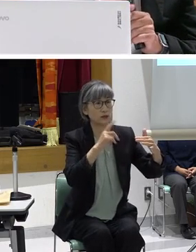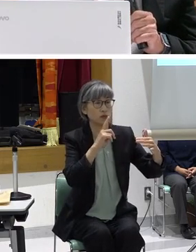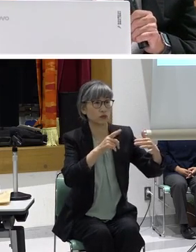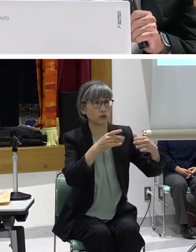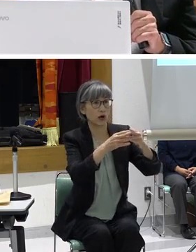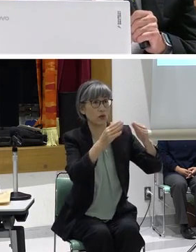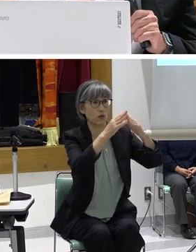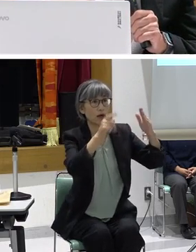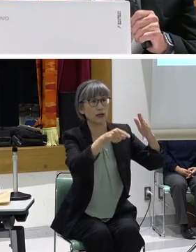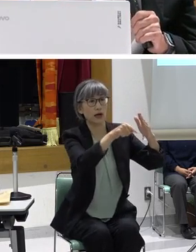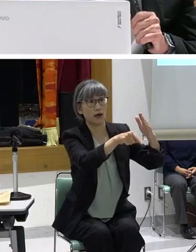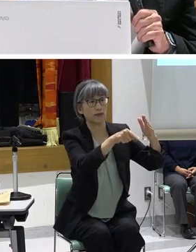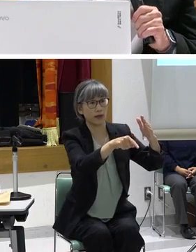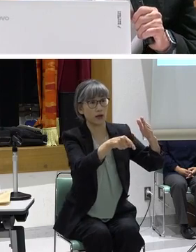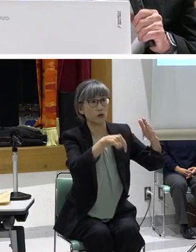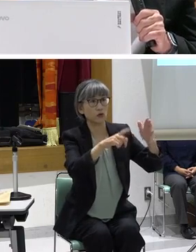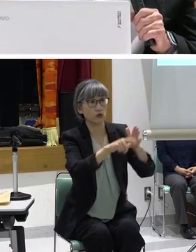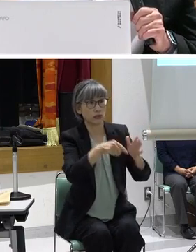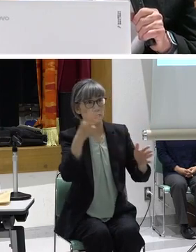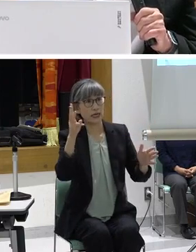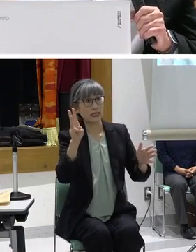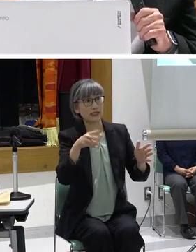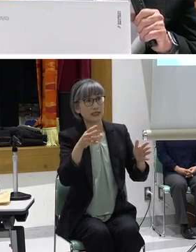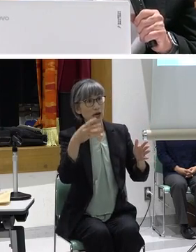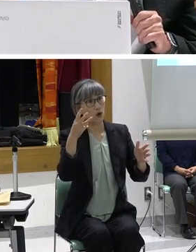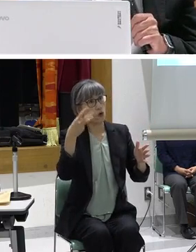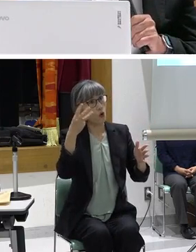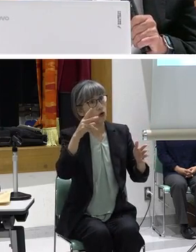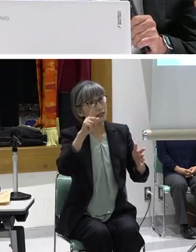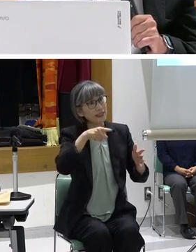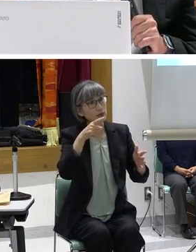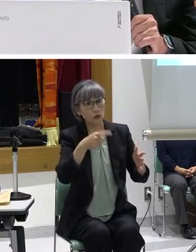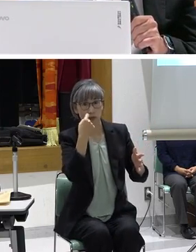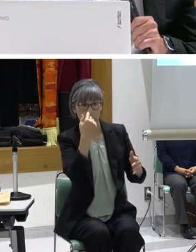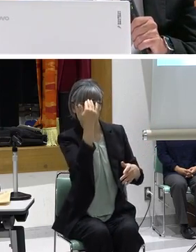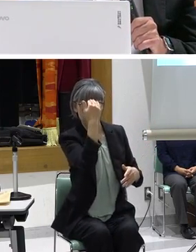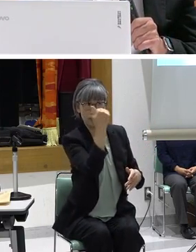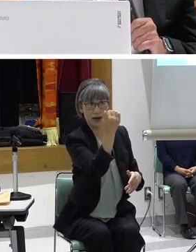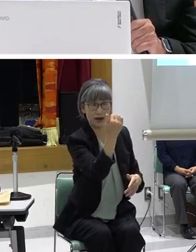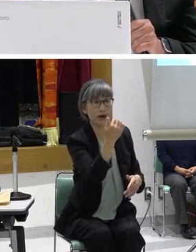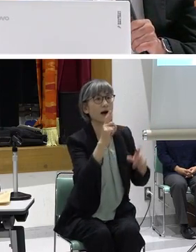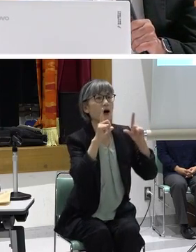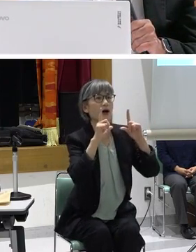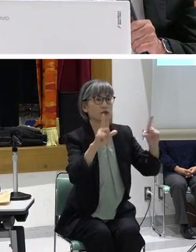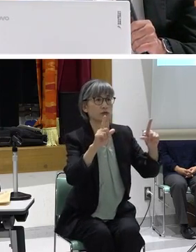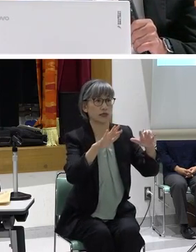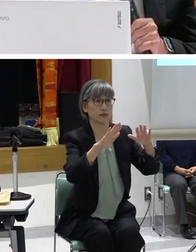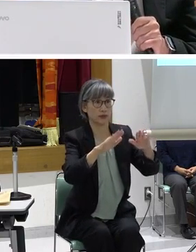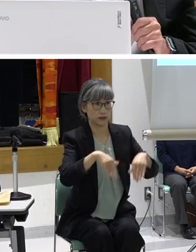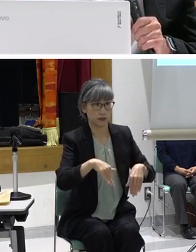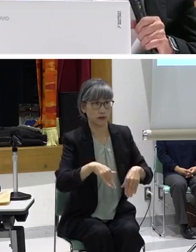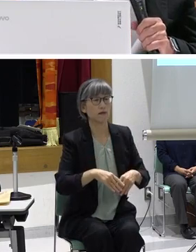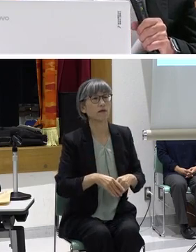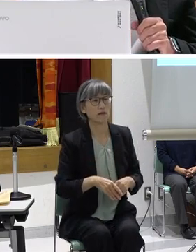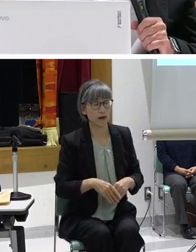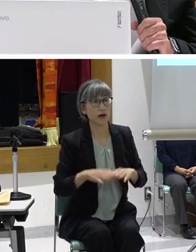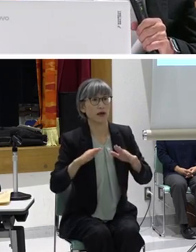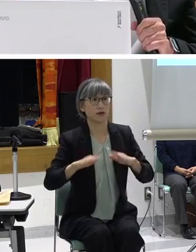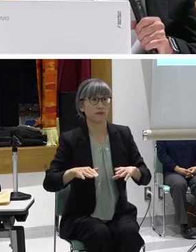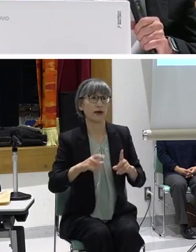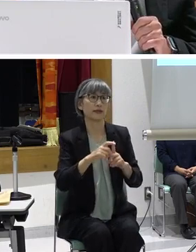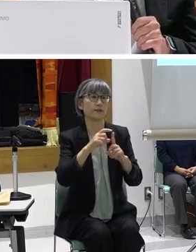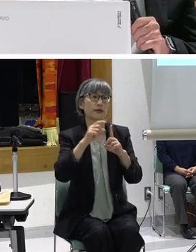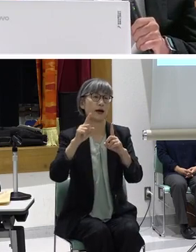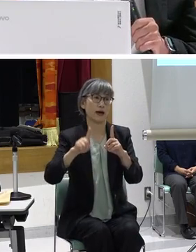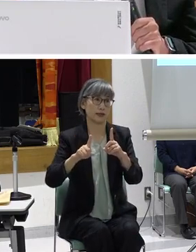人ということで国会でも発言をさせていただきました。まあ、そういうものであります。まあ、現在